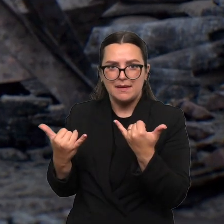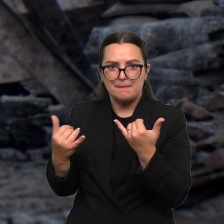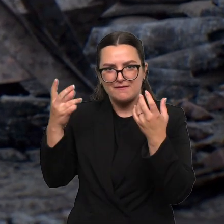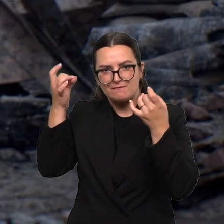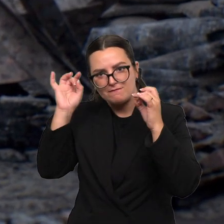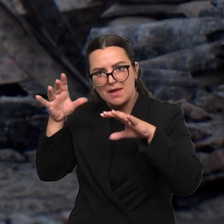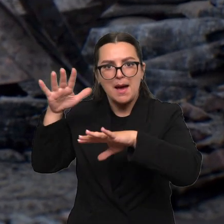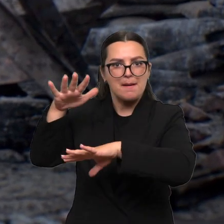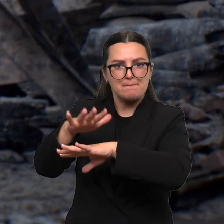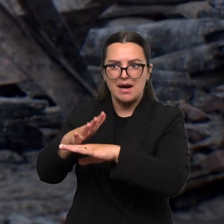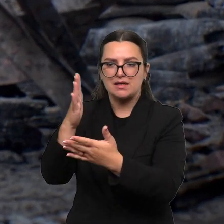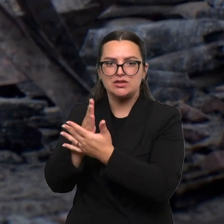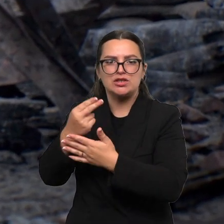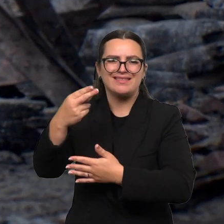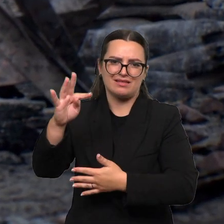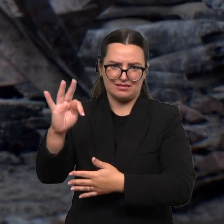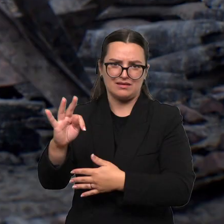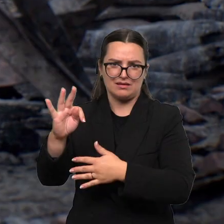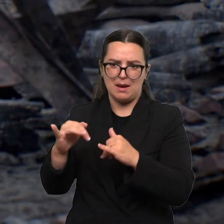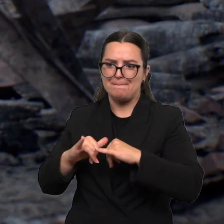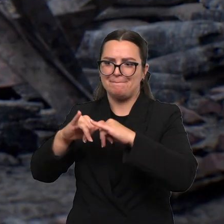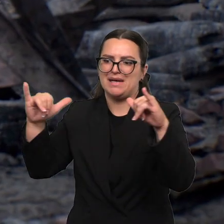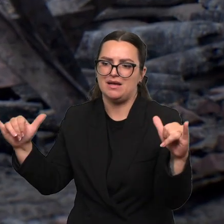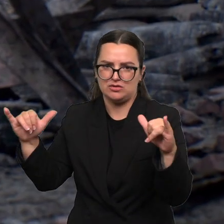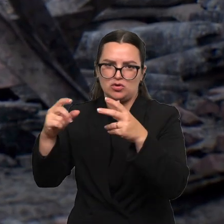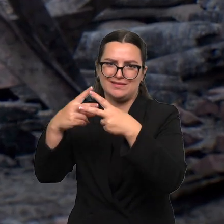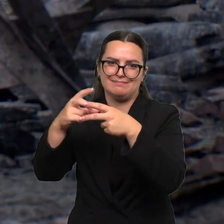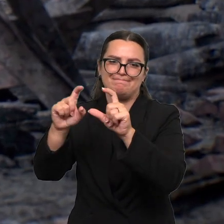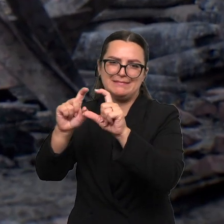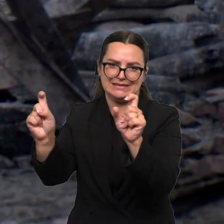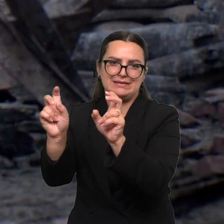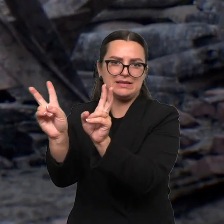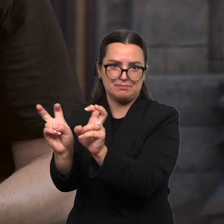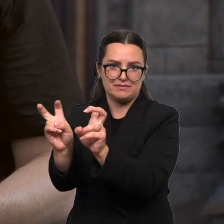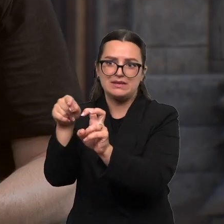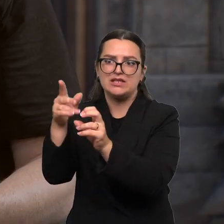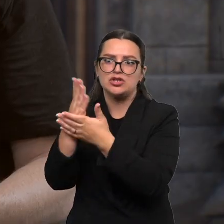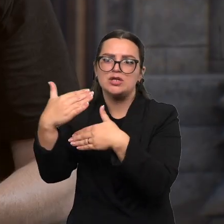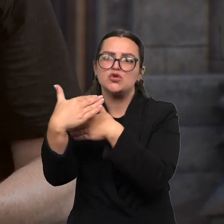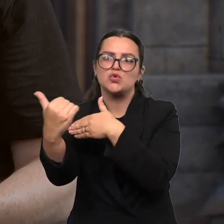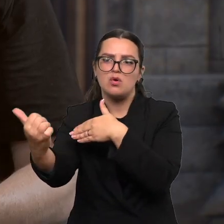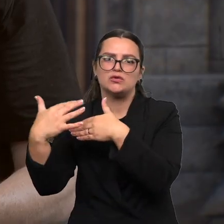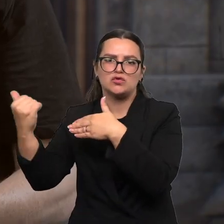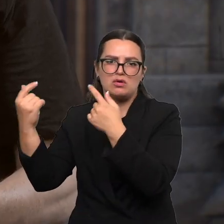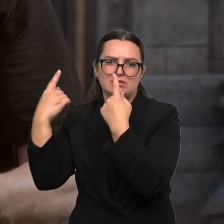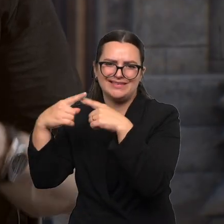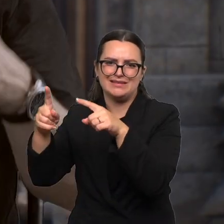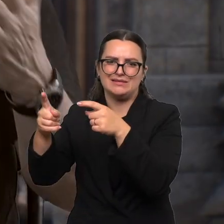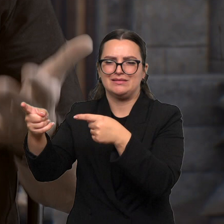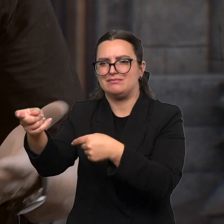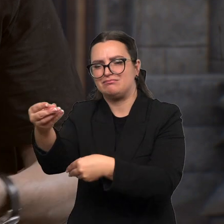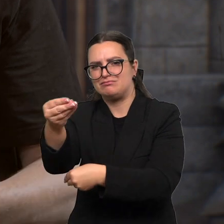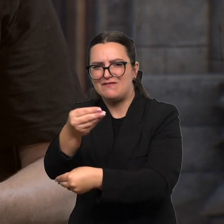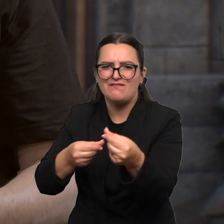bankas yra iš esmės nekilnojamo turto plėtros įstaiga. Jie skolina nemažai